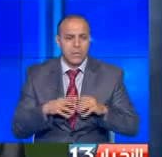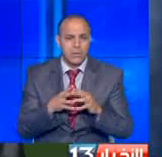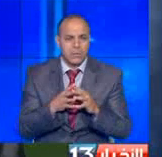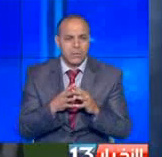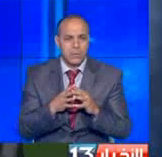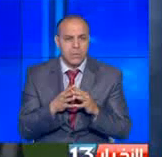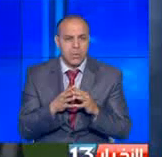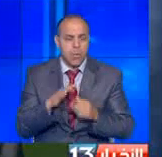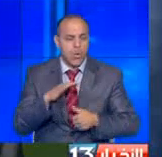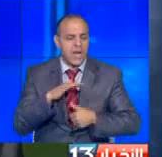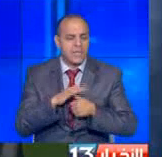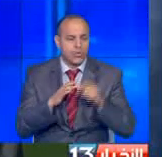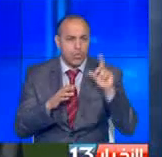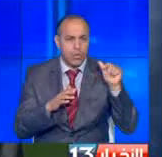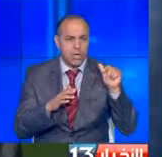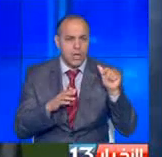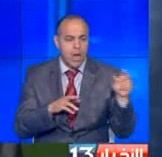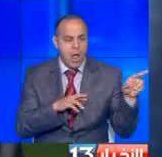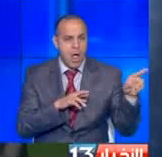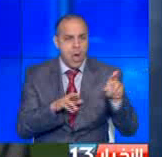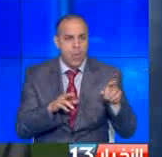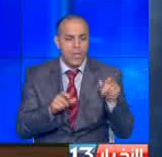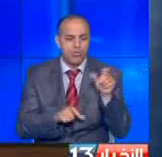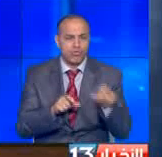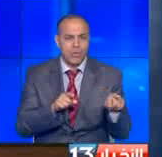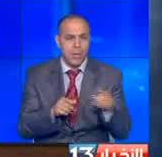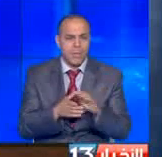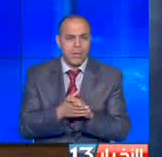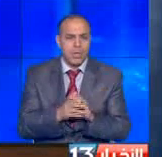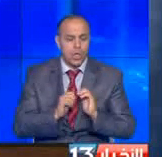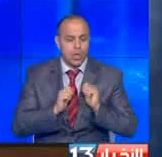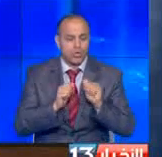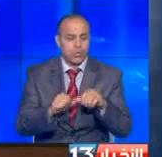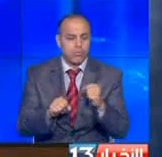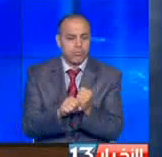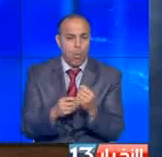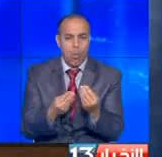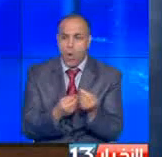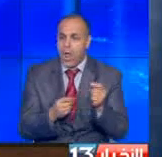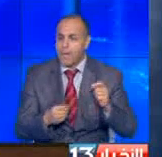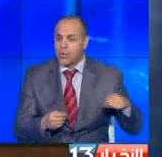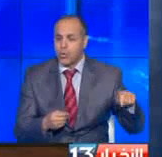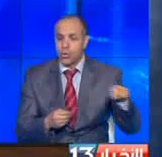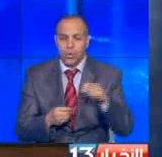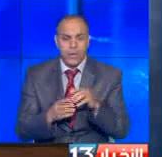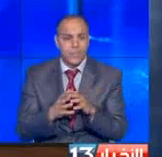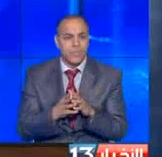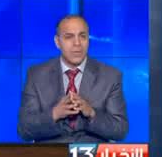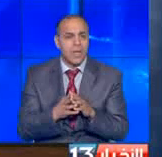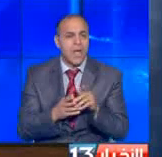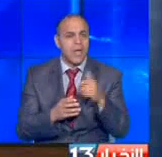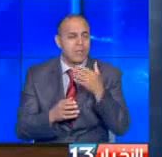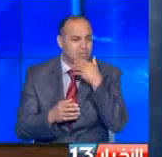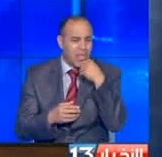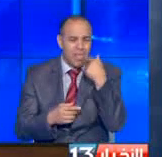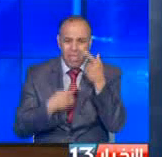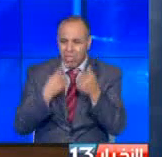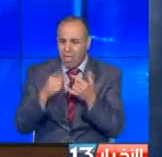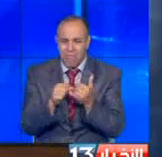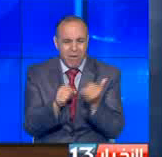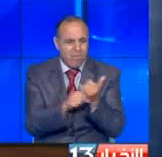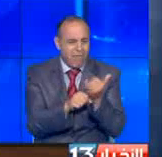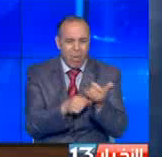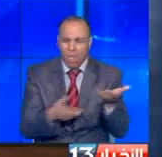والرئاسه الى العوده الى شعب هذا الكلام الخشب الكلام المنمق